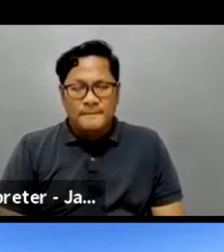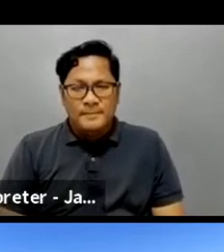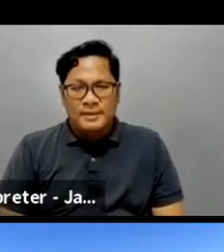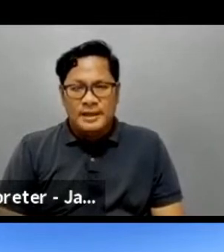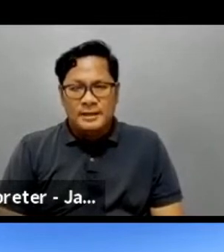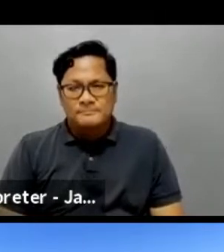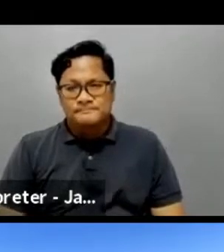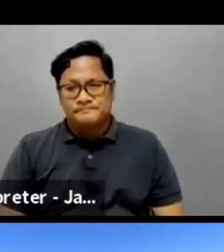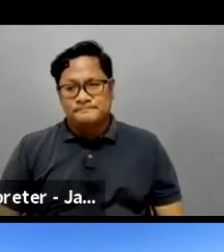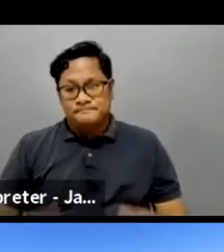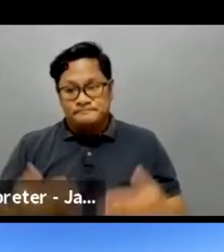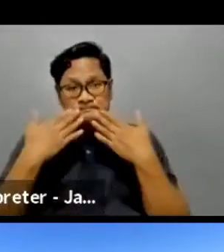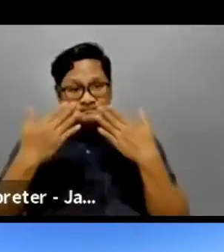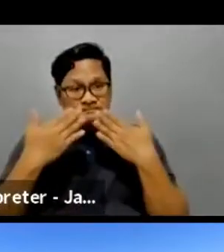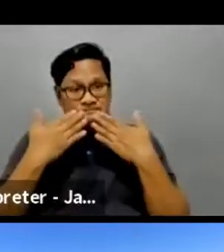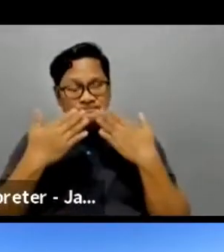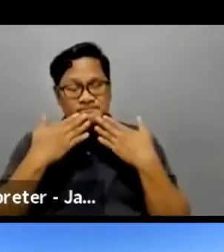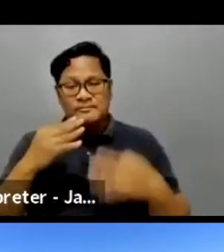Maraming salamat, Maris.